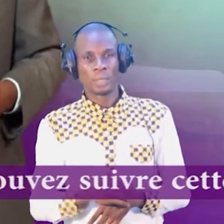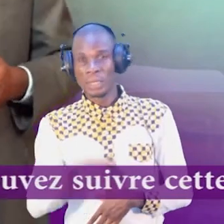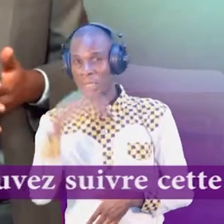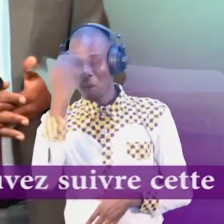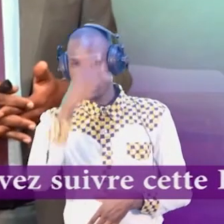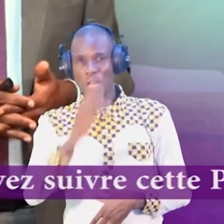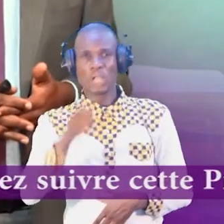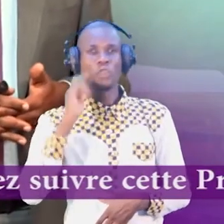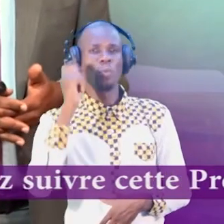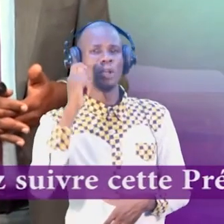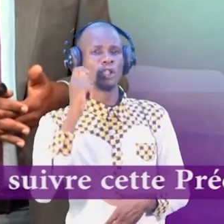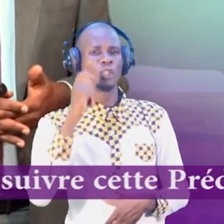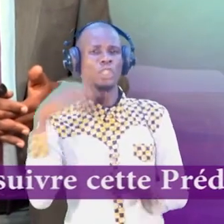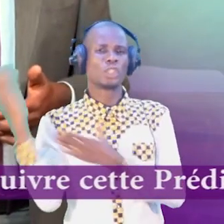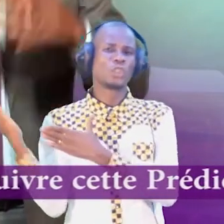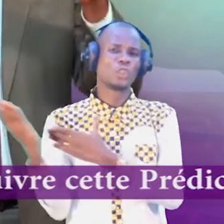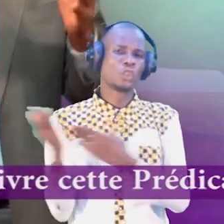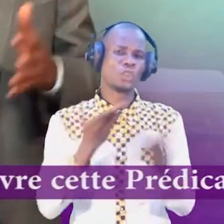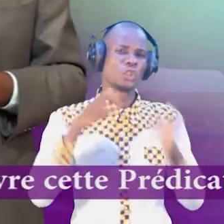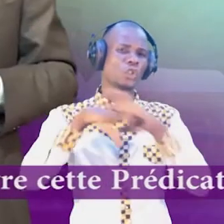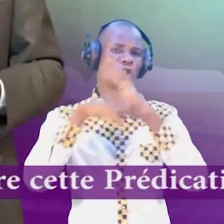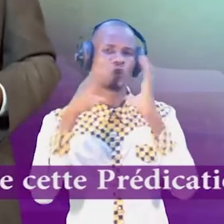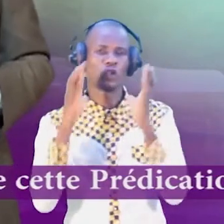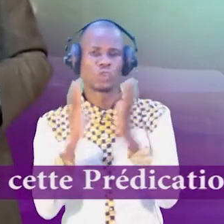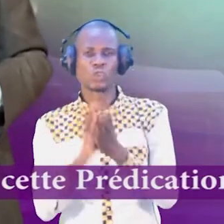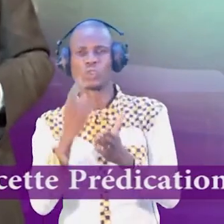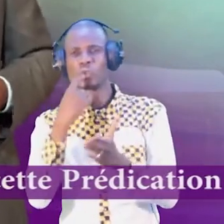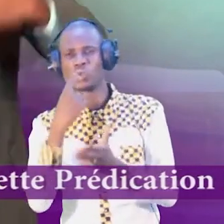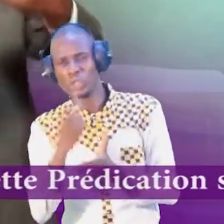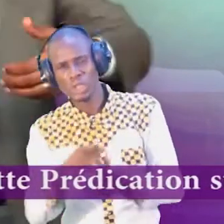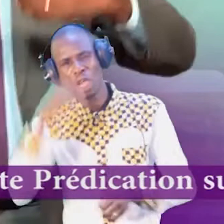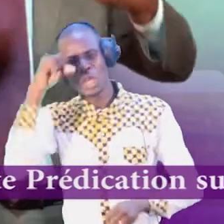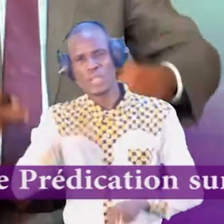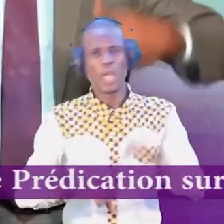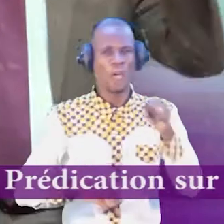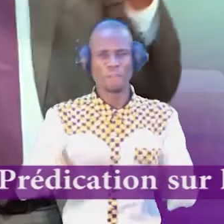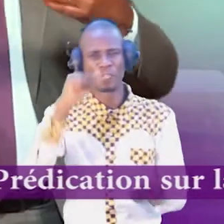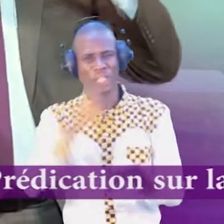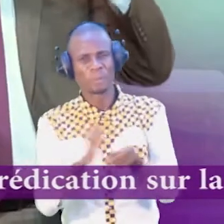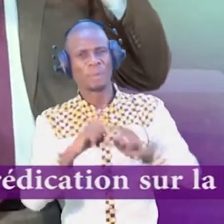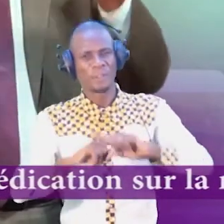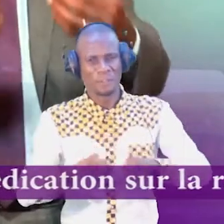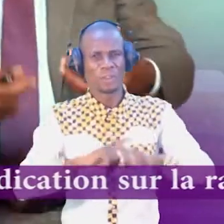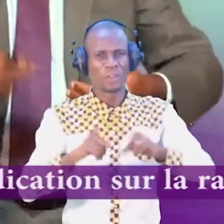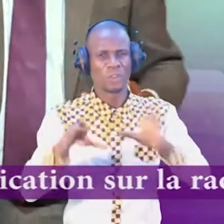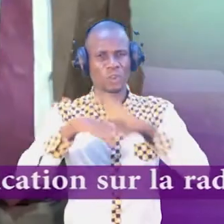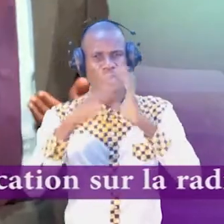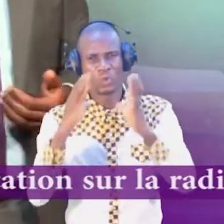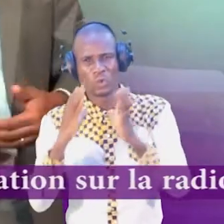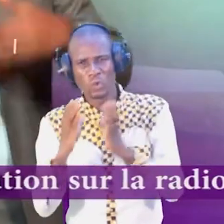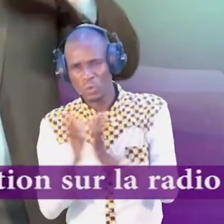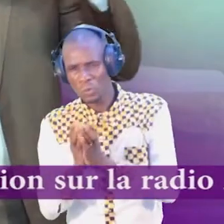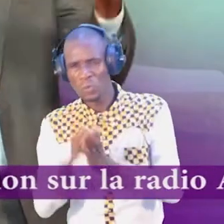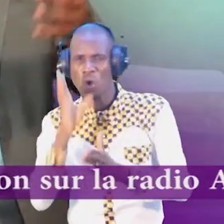ememi kino na koboma Yesu Kristo na ekulusu. Et sous le titre de Mbe vient se placer. Makambo etali kopanda